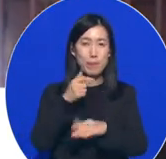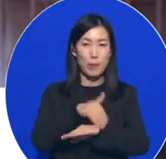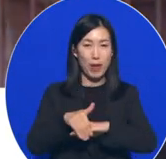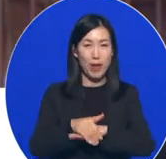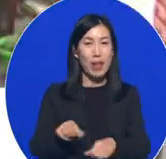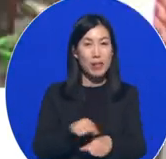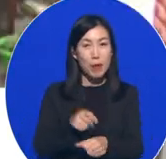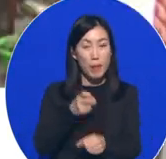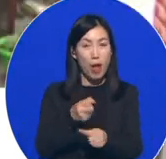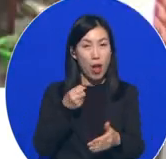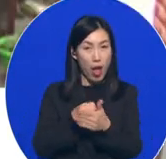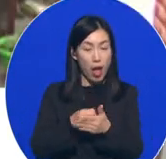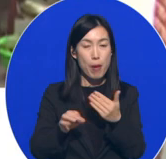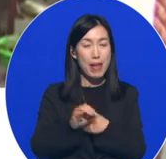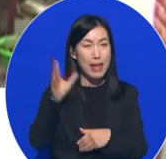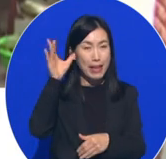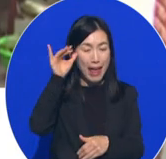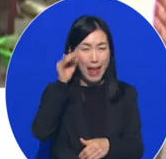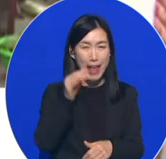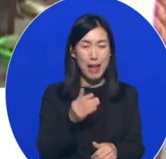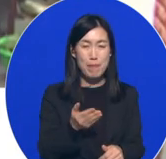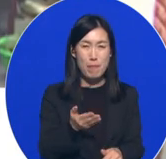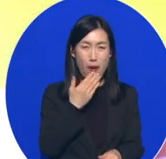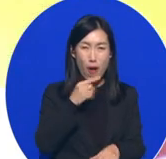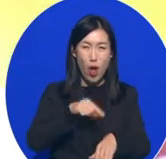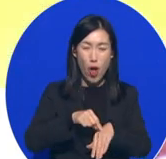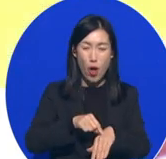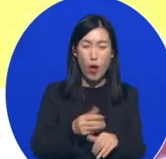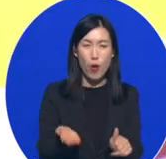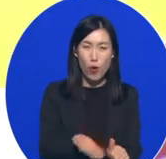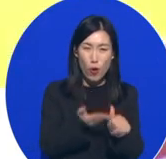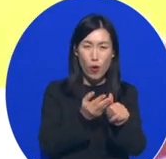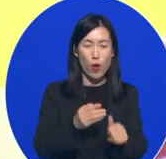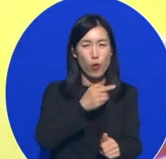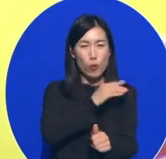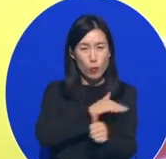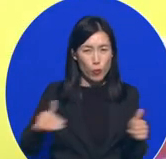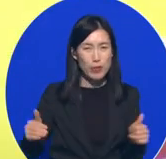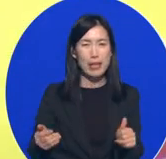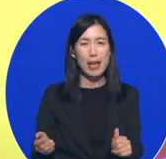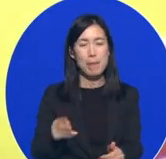제정되면 식용 사육부터 도살 유통 판매가